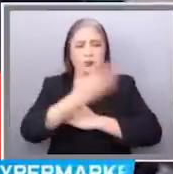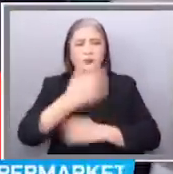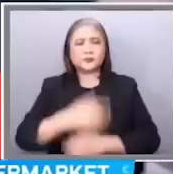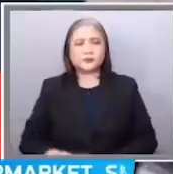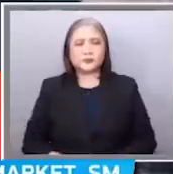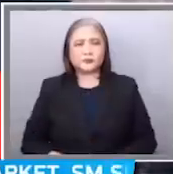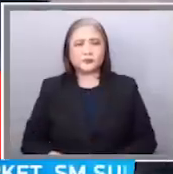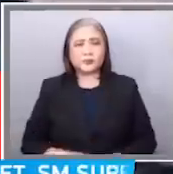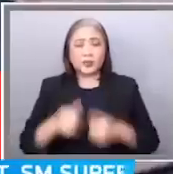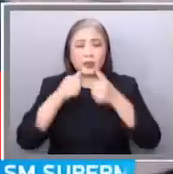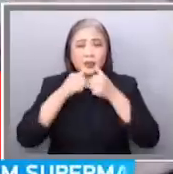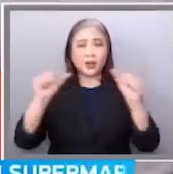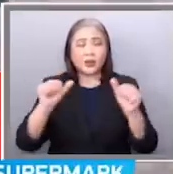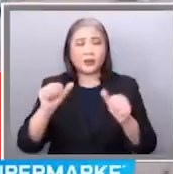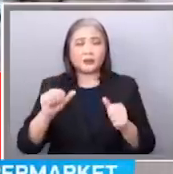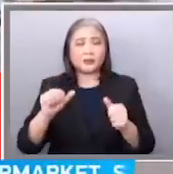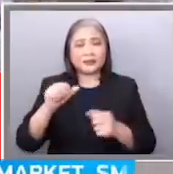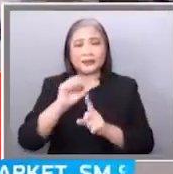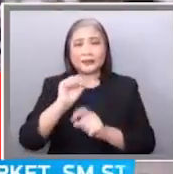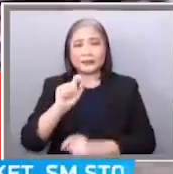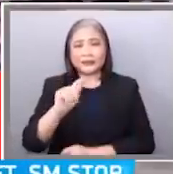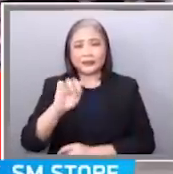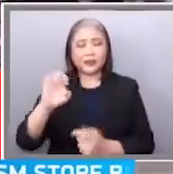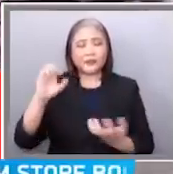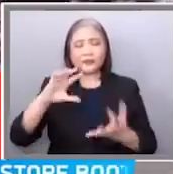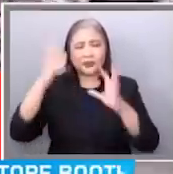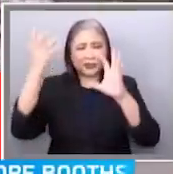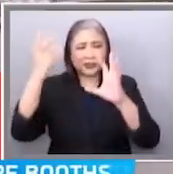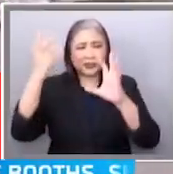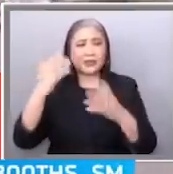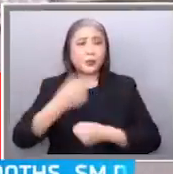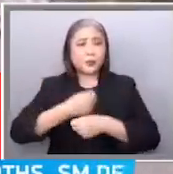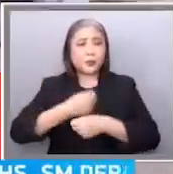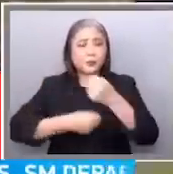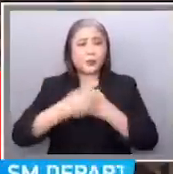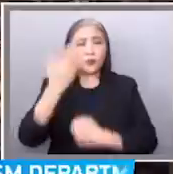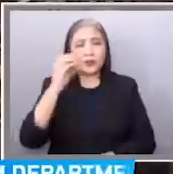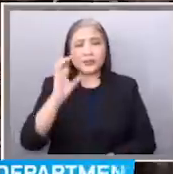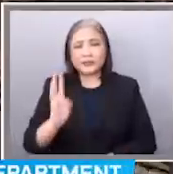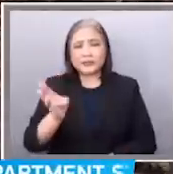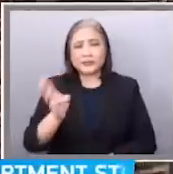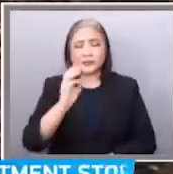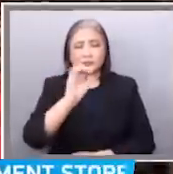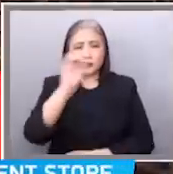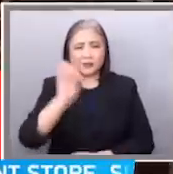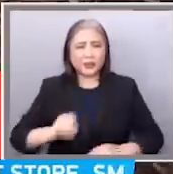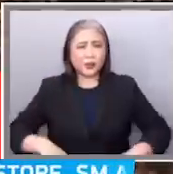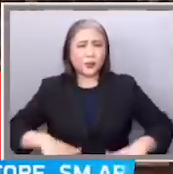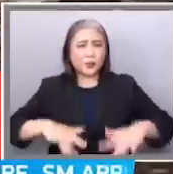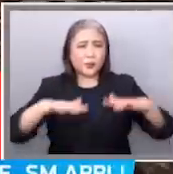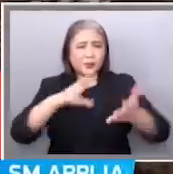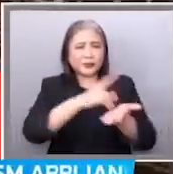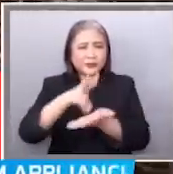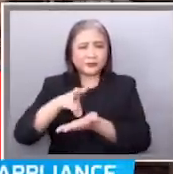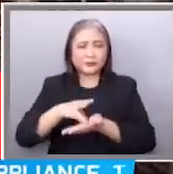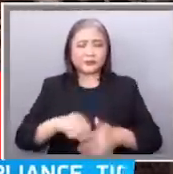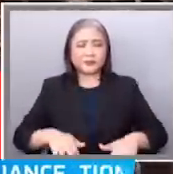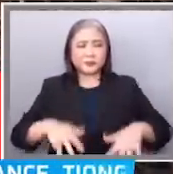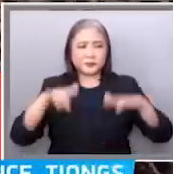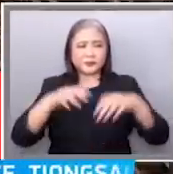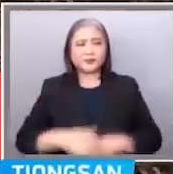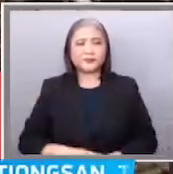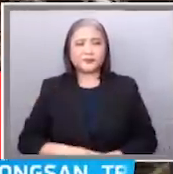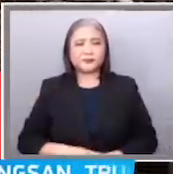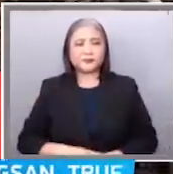Pigkawayan, Cotabato dahil 60% na ng bayan ang lubog sa baha. Nagkalat naman sa dalampasigan sa Lebak Sultan